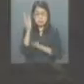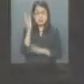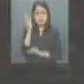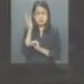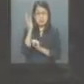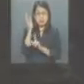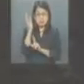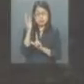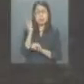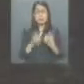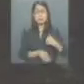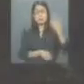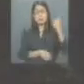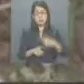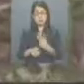12มีนาคมปี